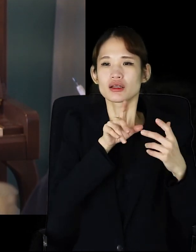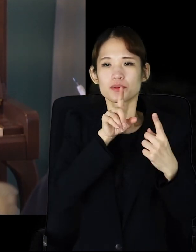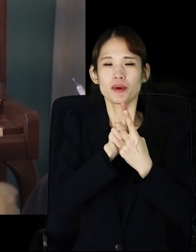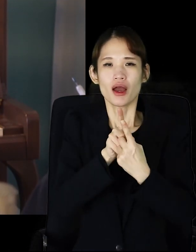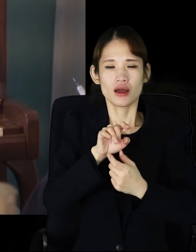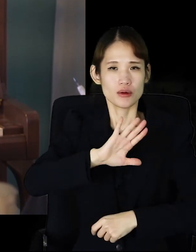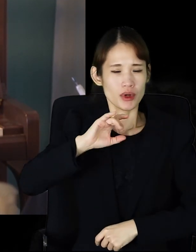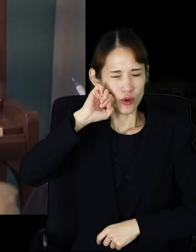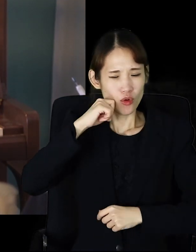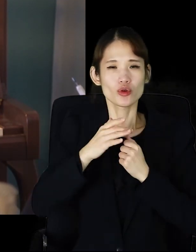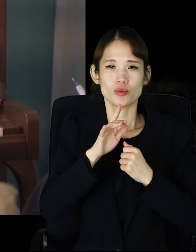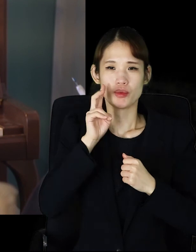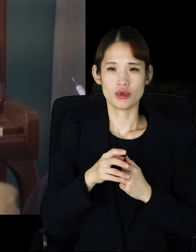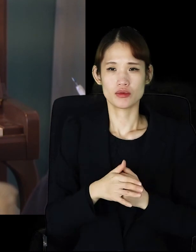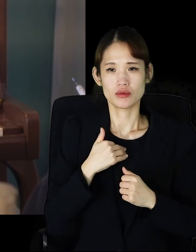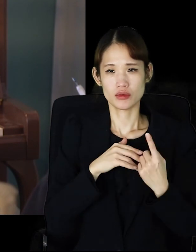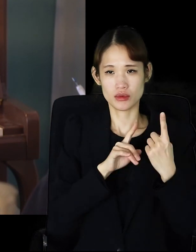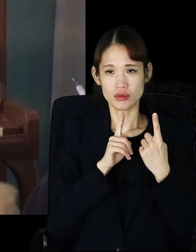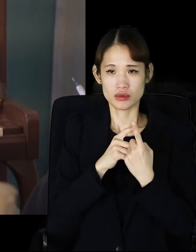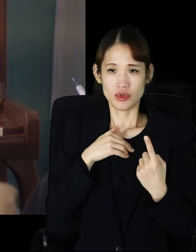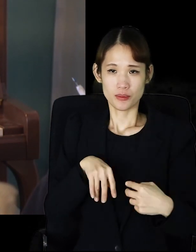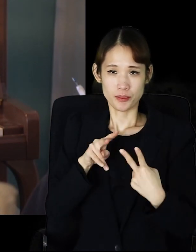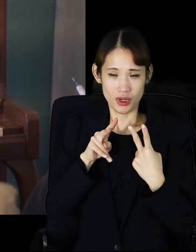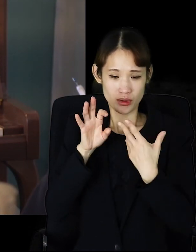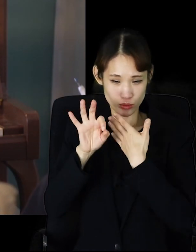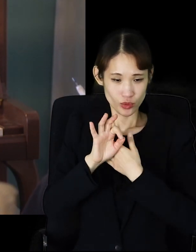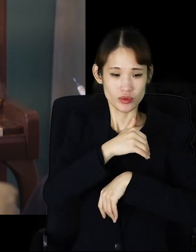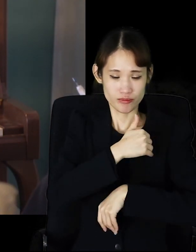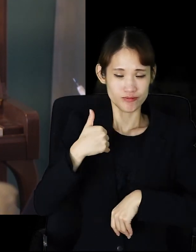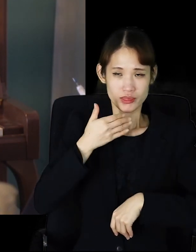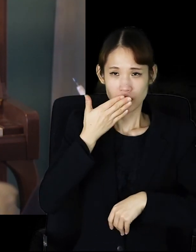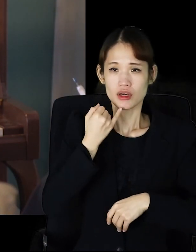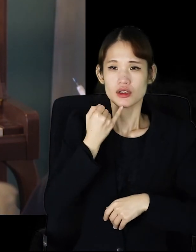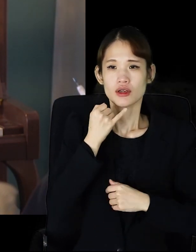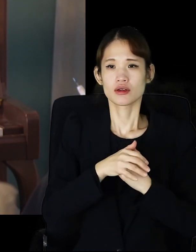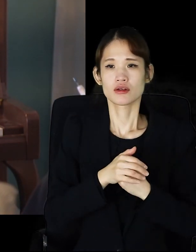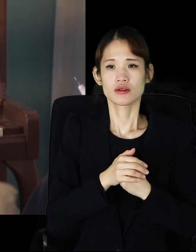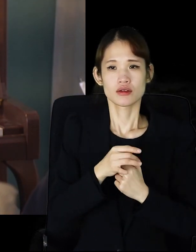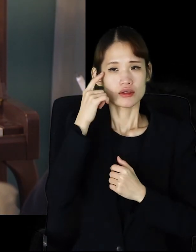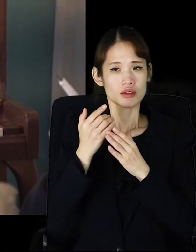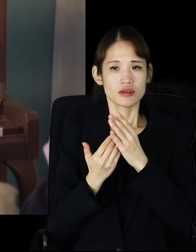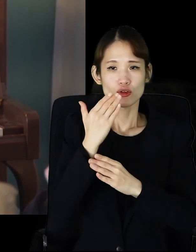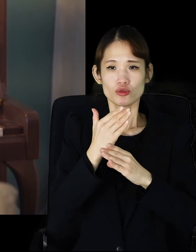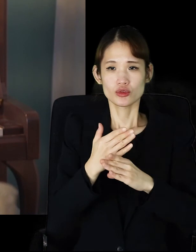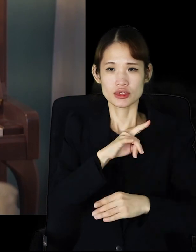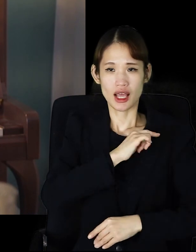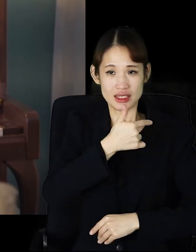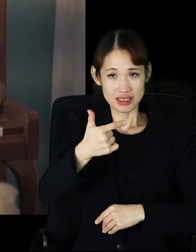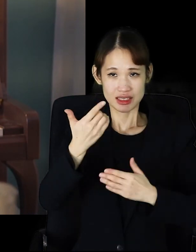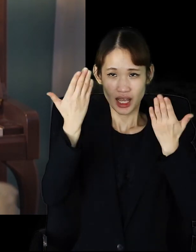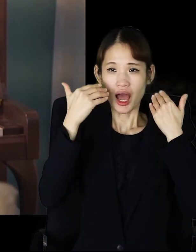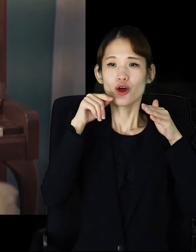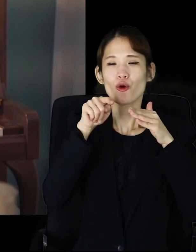장애인을 대하기가 어려울 거예요. 근데 한 번에도 저를 거쳐간 사람들은 그래도 조금 낫지 않을까. 그래서 그렇죠. 제가 했던 사회운동 중에 어쩌면 제일 큰 게